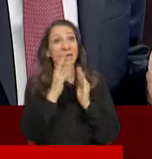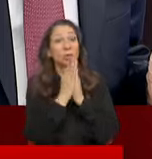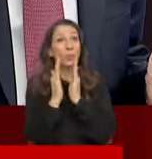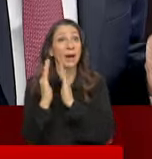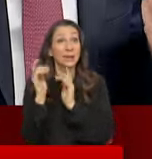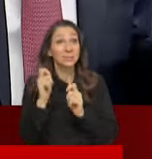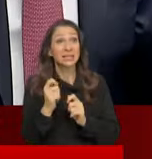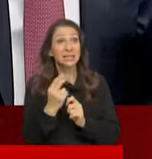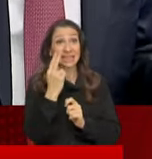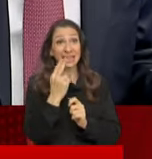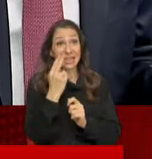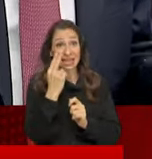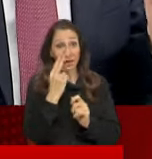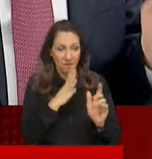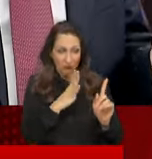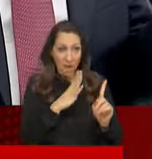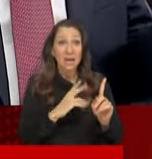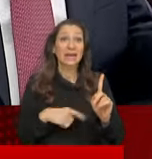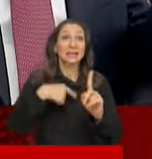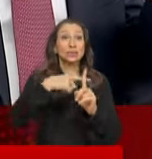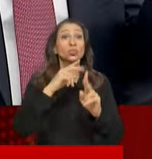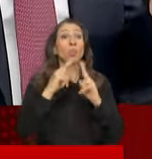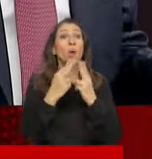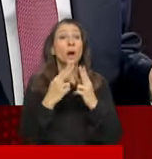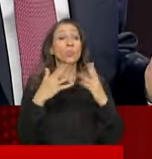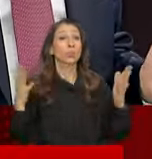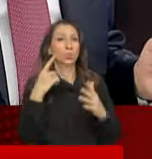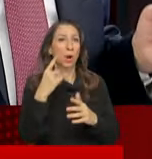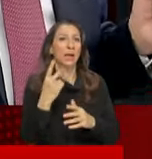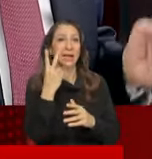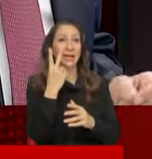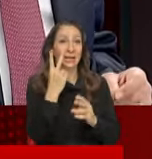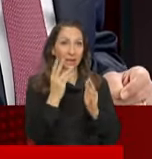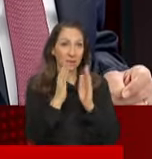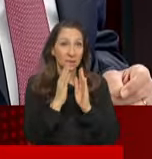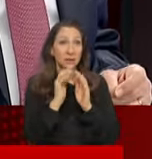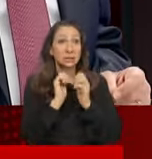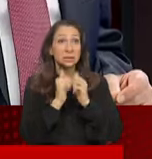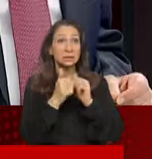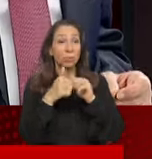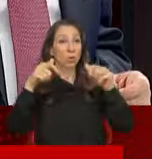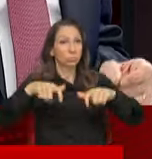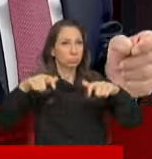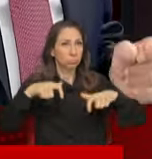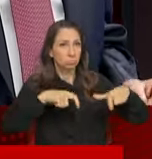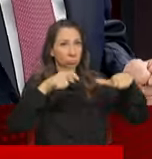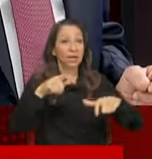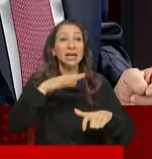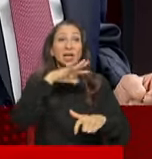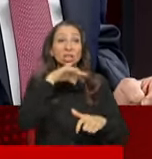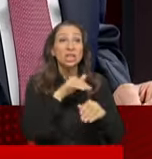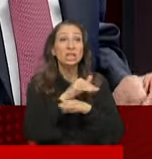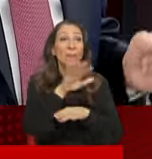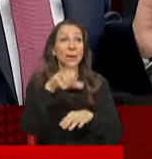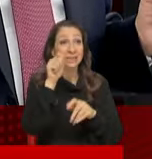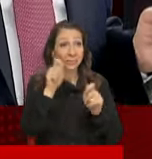yapacağız yedi kütüphanenin Yanına iki dünya çapında kütüphane yapacağız spor e kampüsleri yapacağız yaşlı Yaşam Merkezi